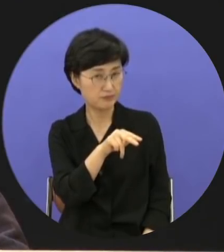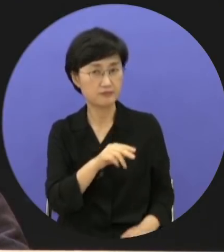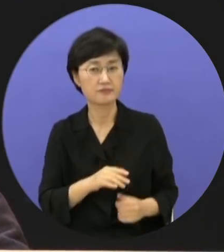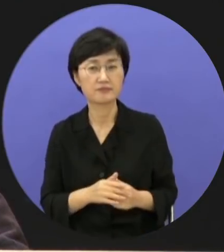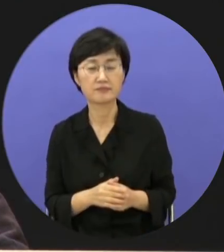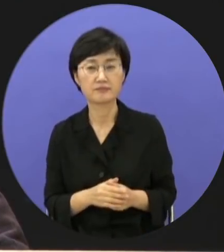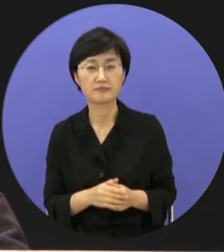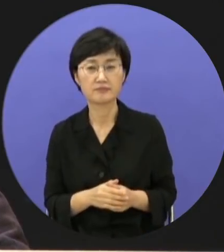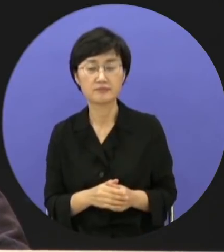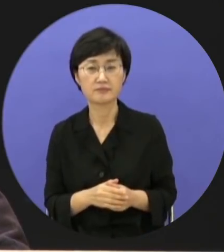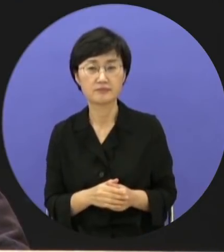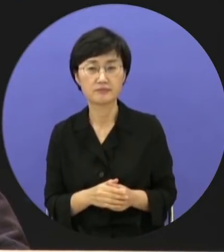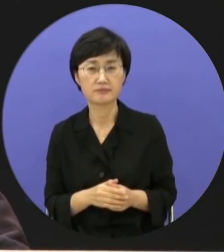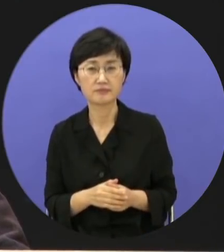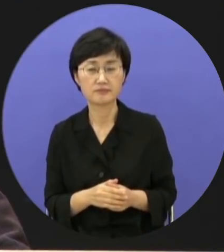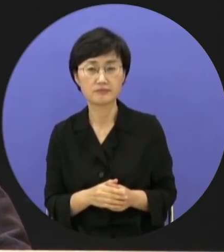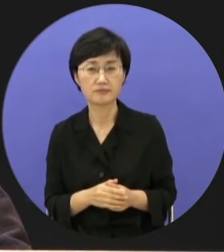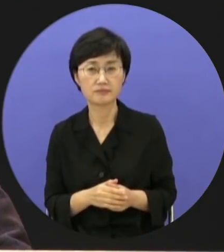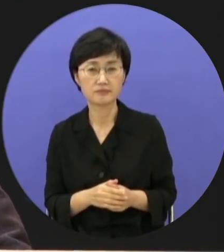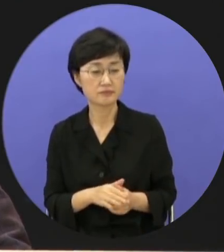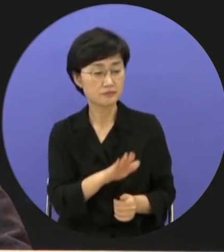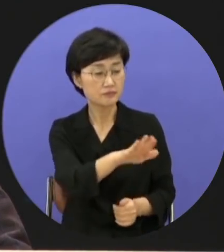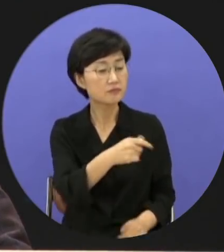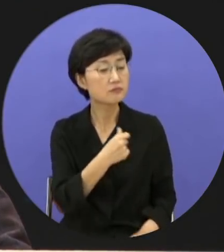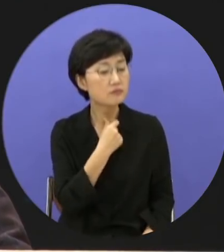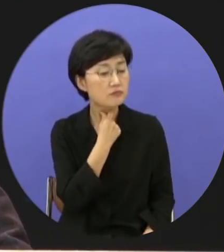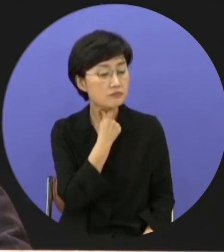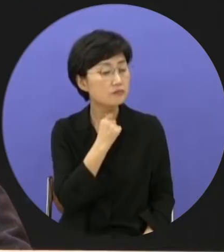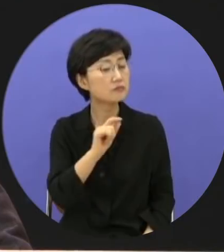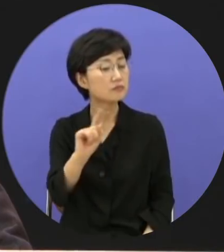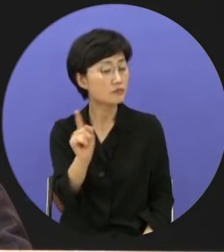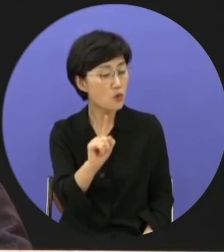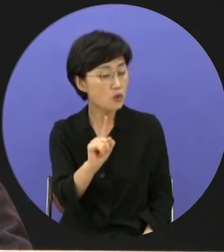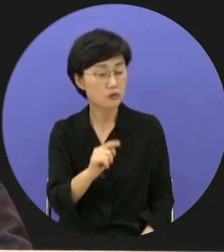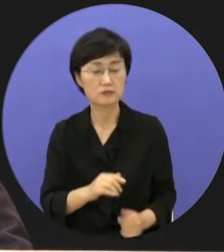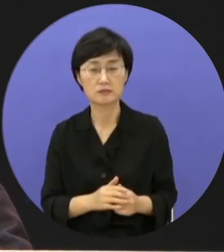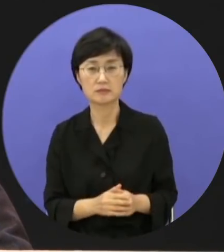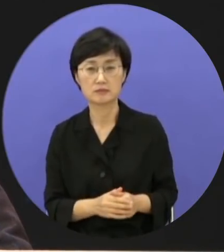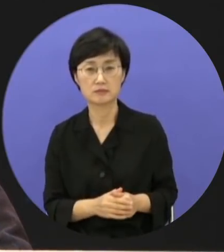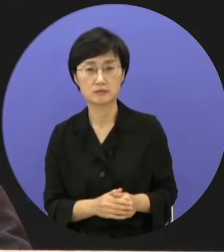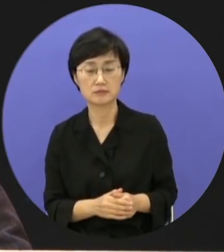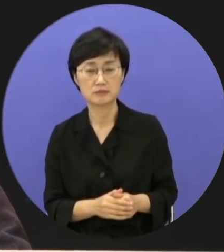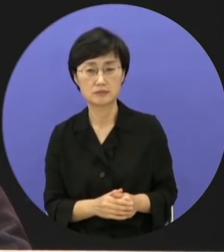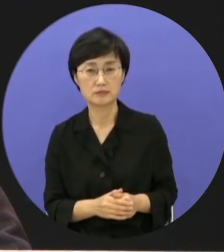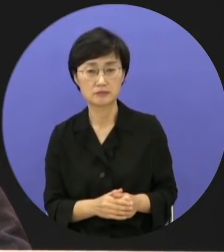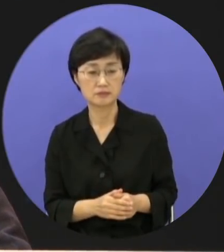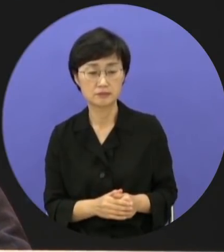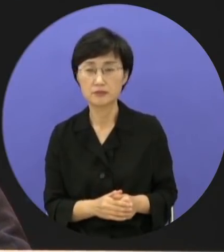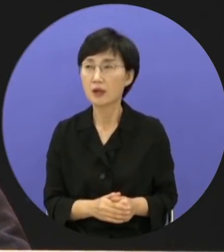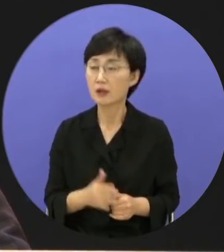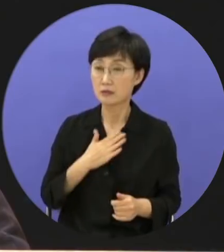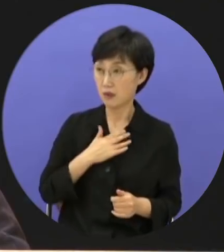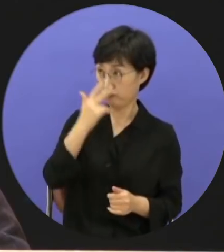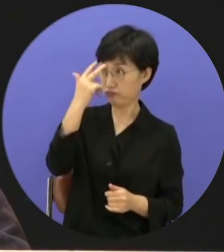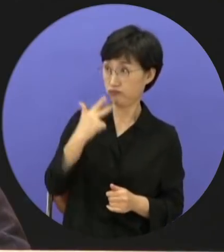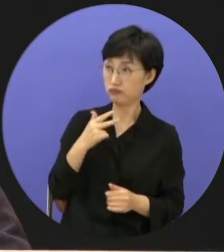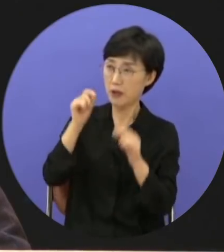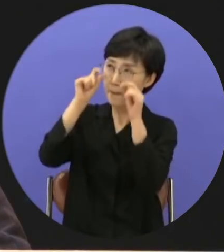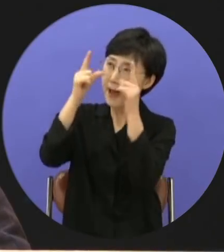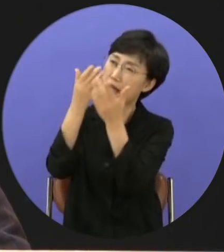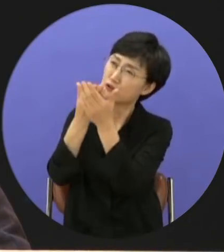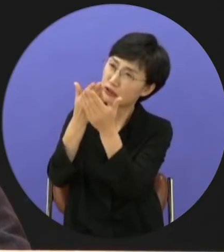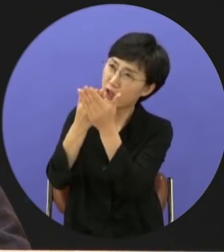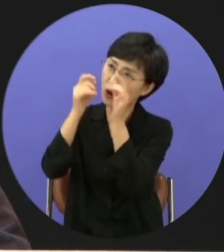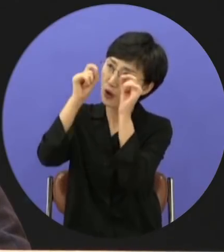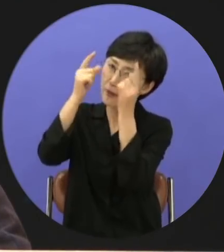tracks before Bartimaeus. 뭐 해주기를 원하느냐? And he asks him, what do you wish of me? 소경이니까 보기를 원합니다.